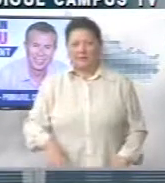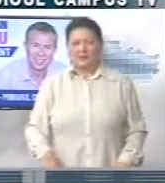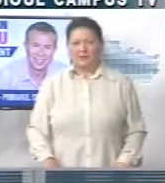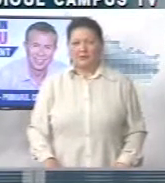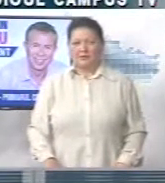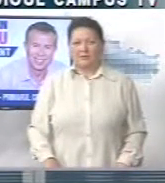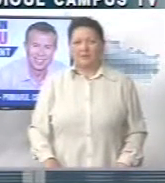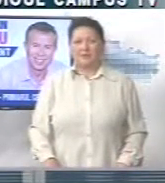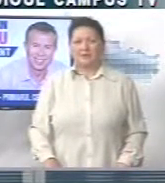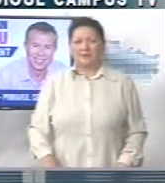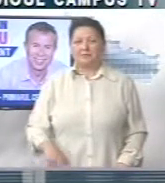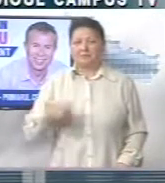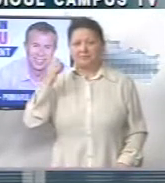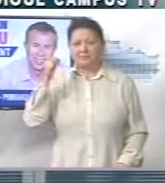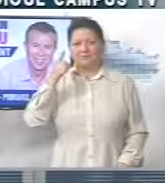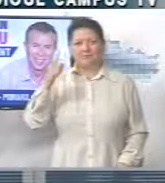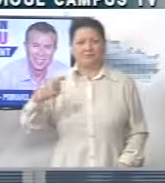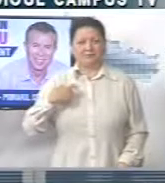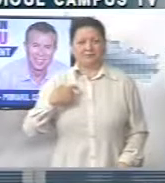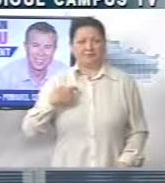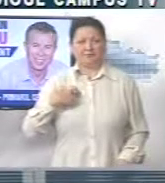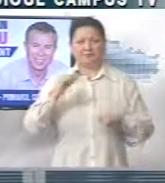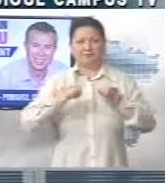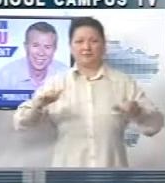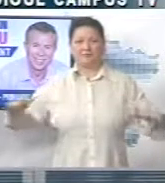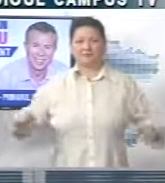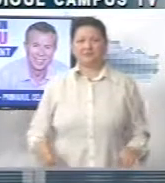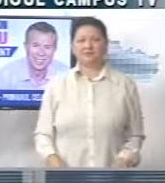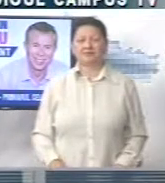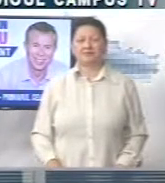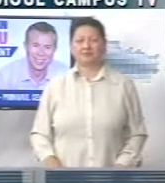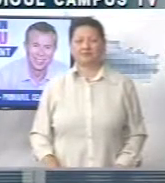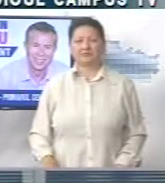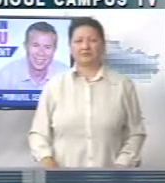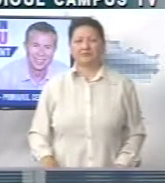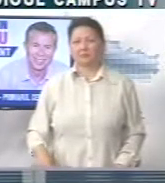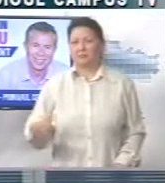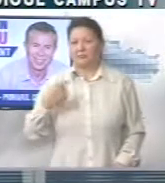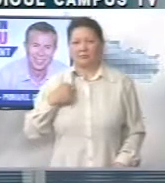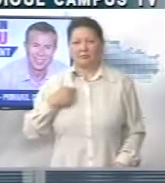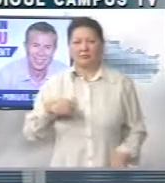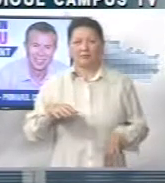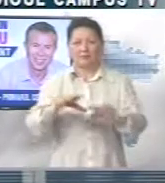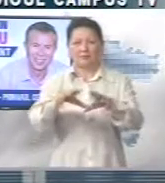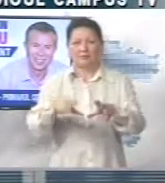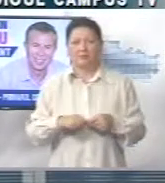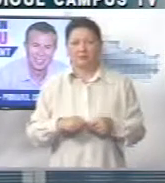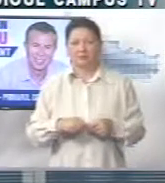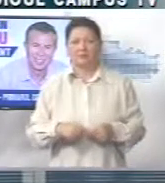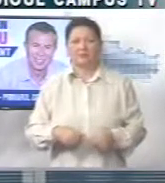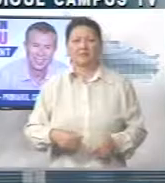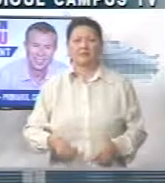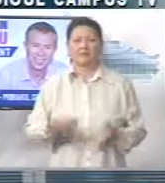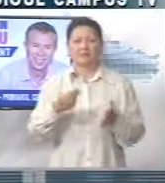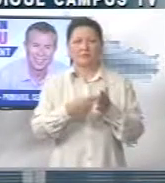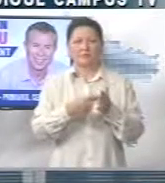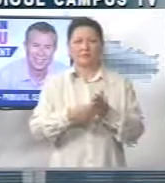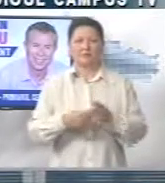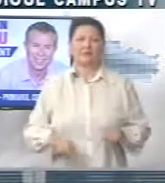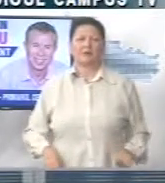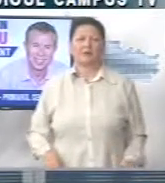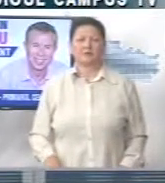poate dezvolta, un oraș nu poate progresa, un oraș nu poate atrage investitori dacă nu este o infrastructură, dacă